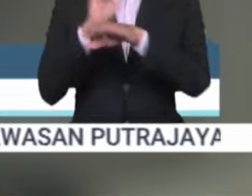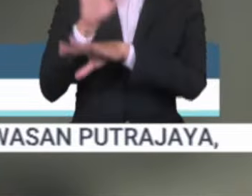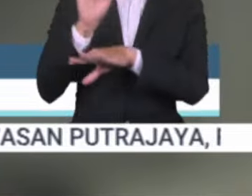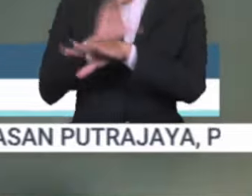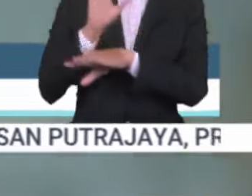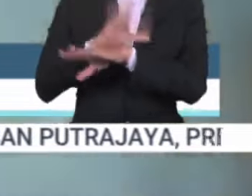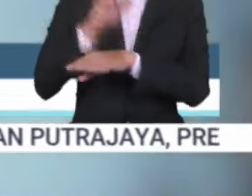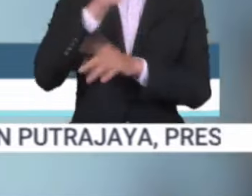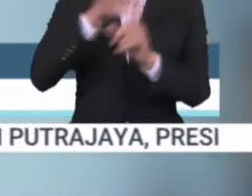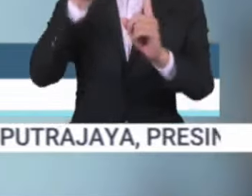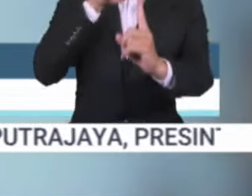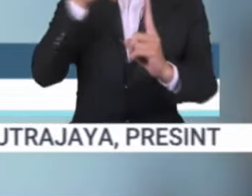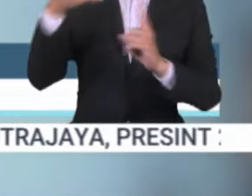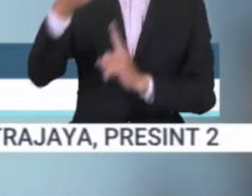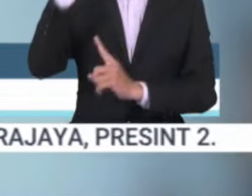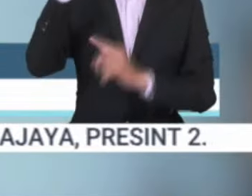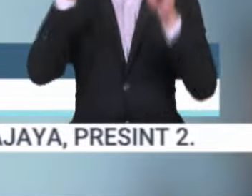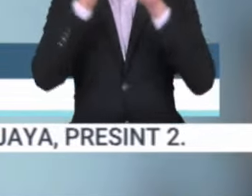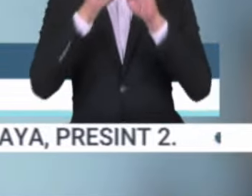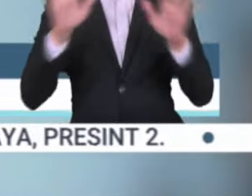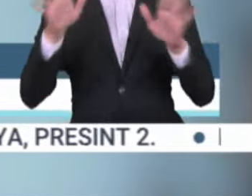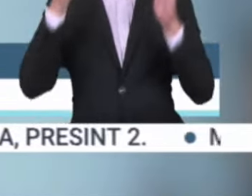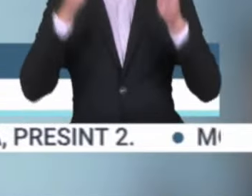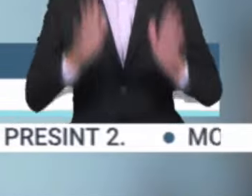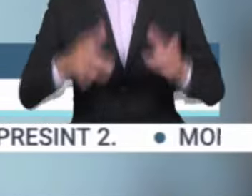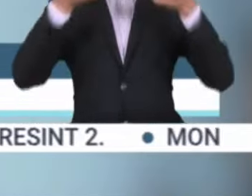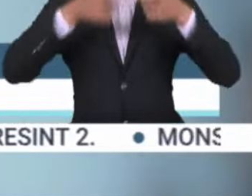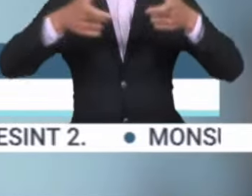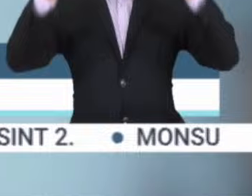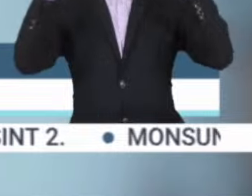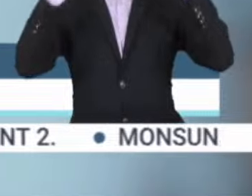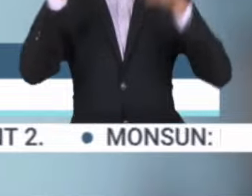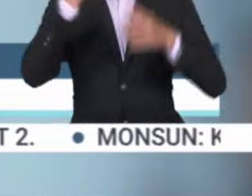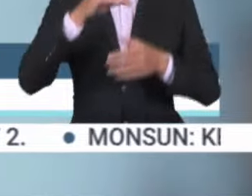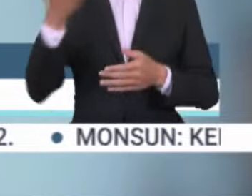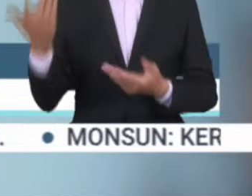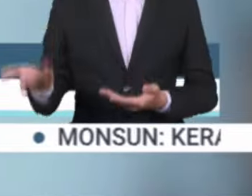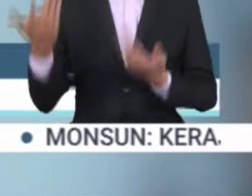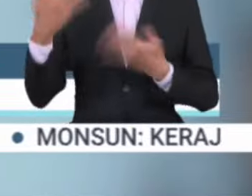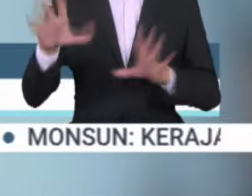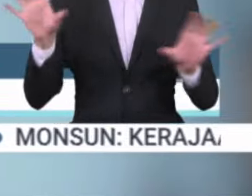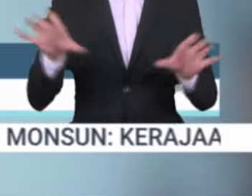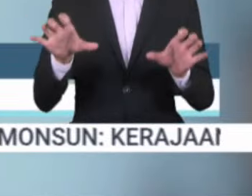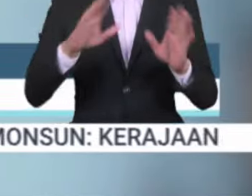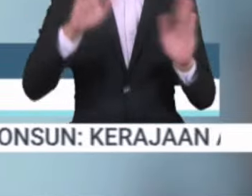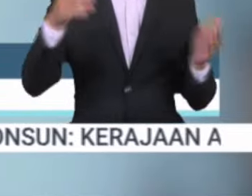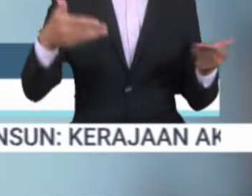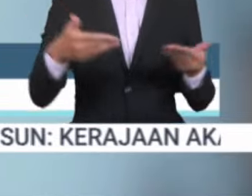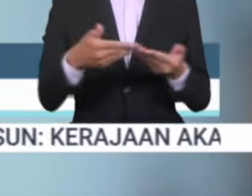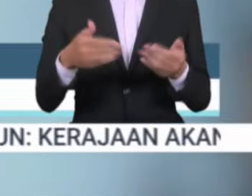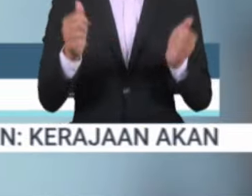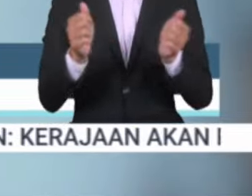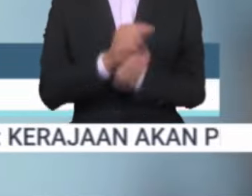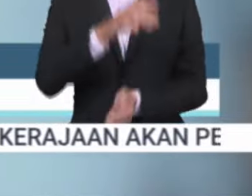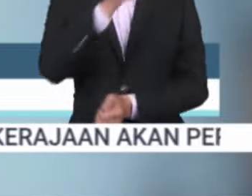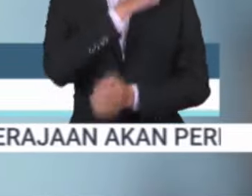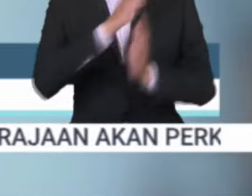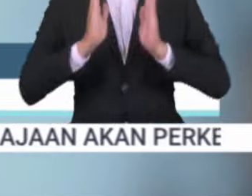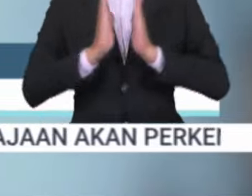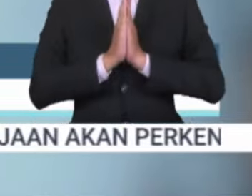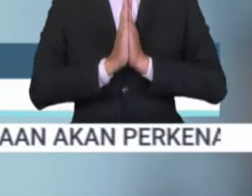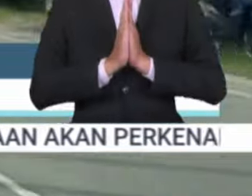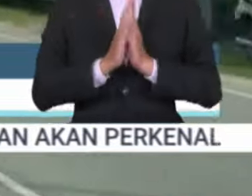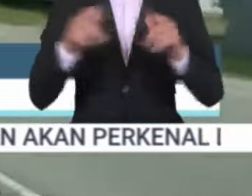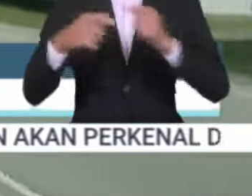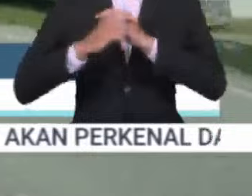mendengar nasihat dan pandangan untuk kesejahteraan penduduk mahkota. Kemudian beliau mengadakan perjumpaan bersama pengerusi tokong di